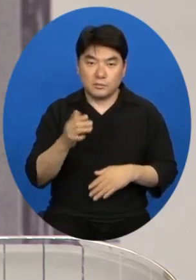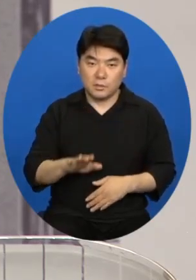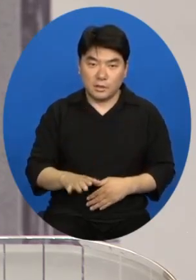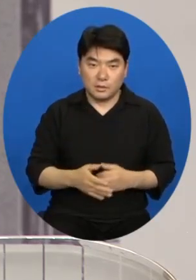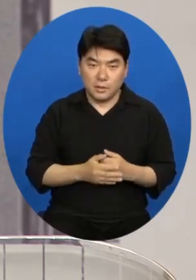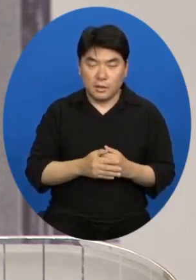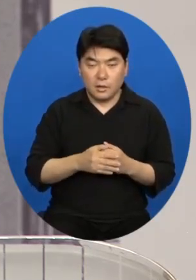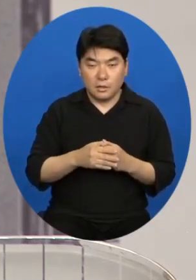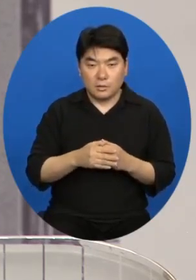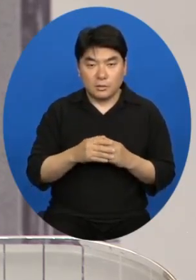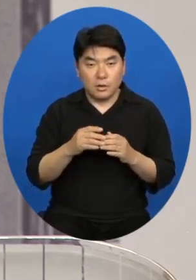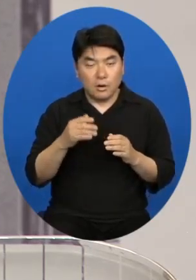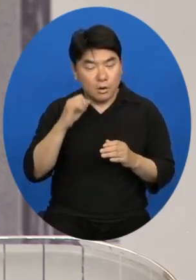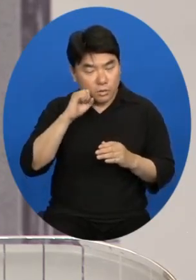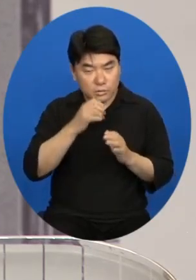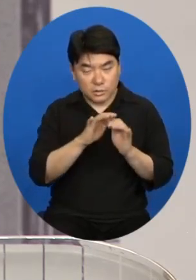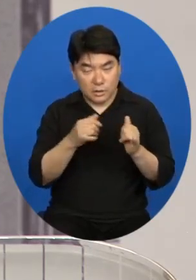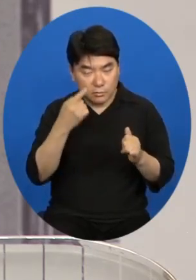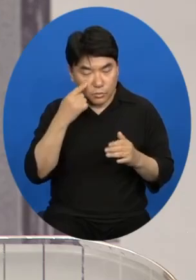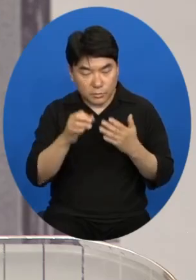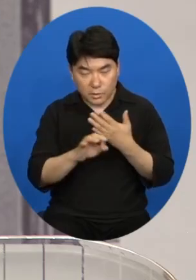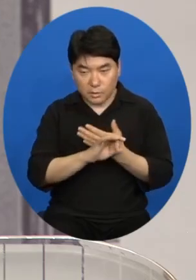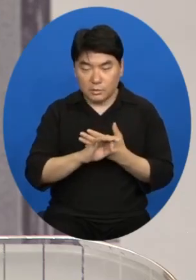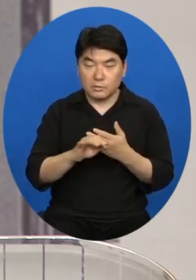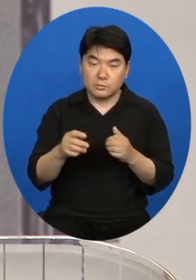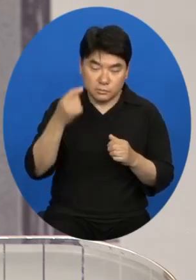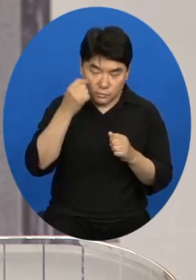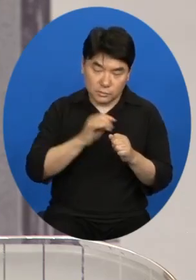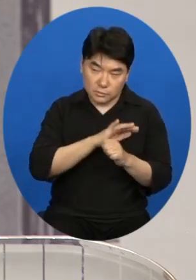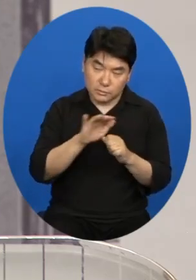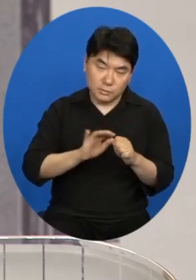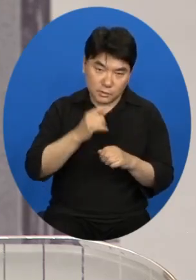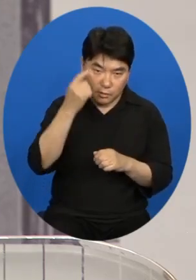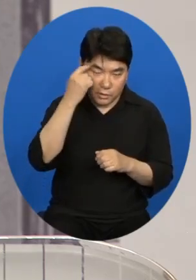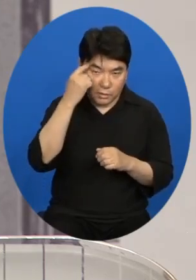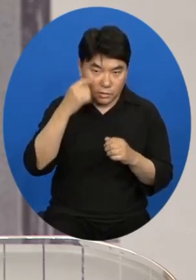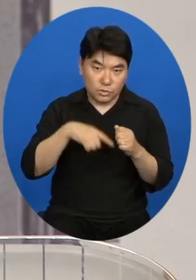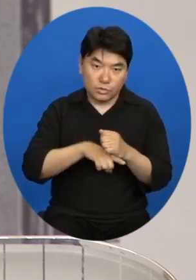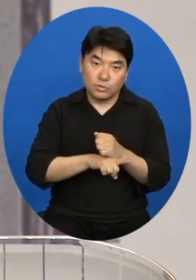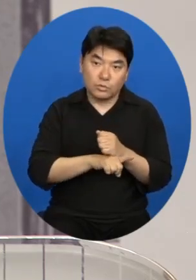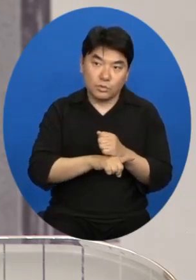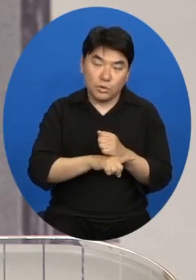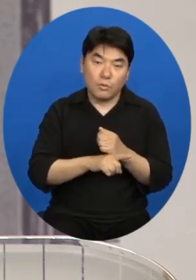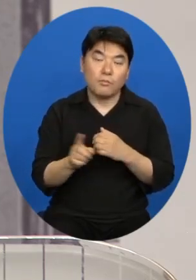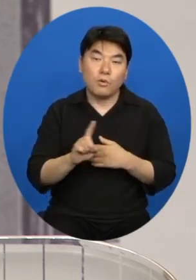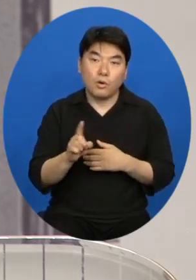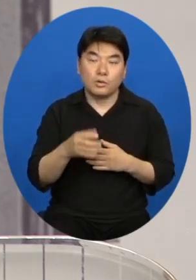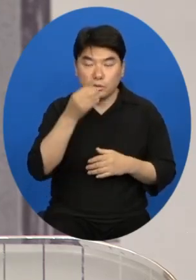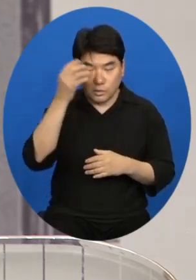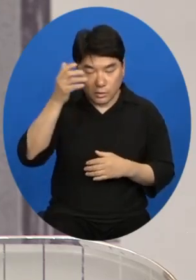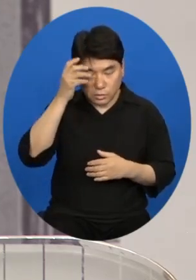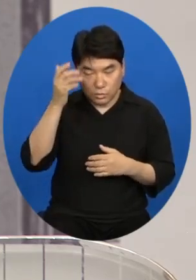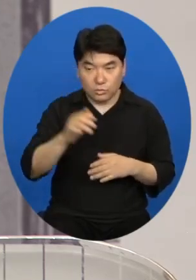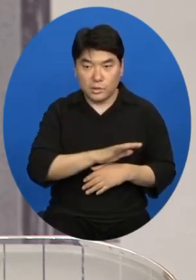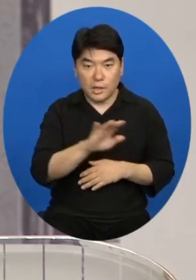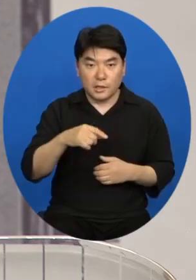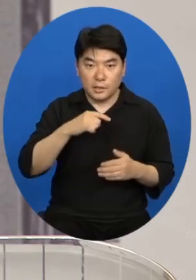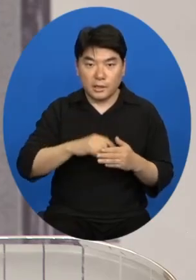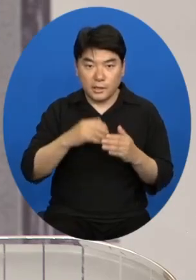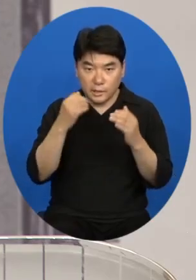마음이 들고 사랑의 마음이 드는 것은 왜 그러냐? 성령께서 우리 안에 계시고 말씀이 우리의